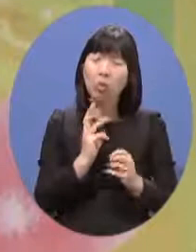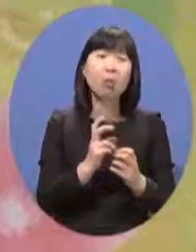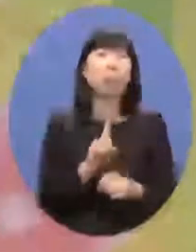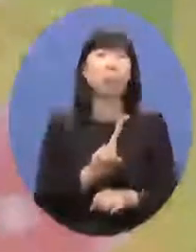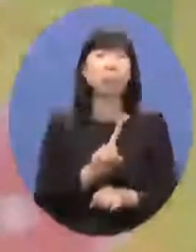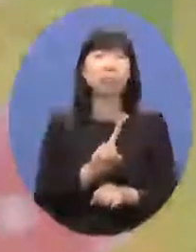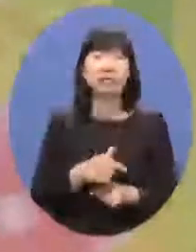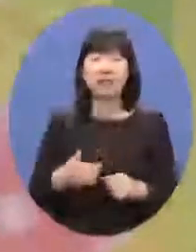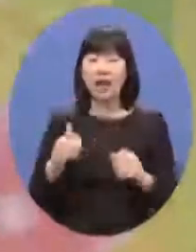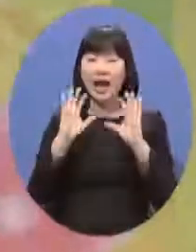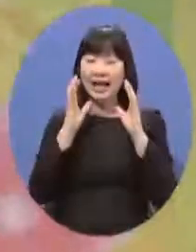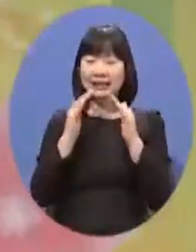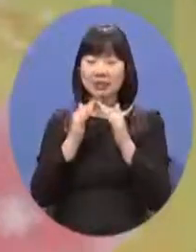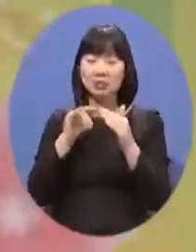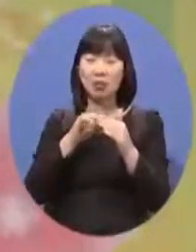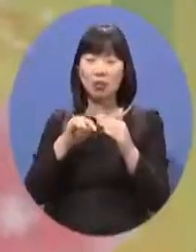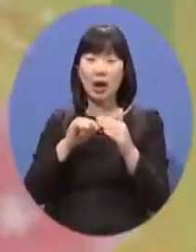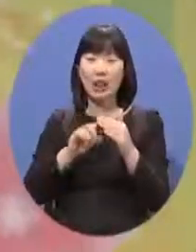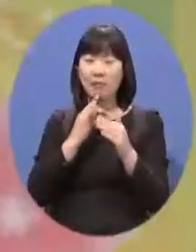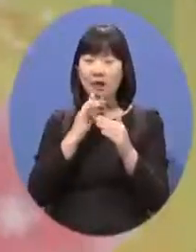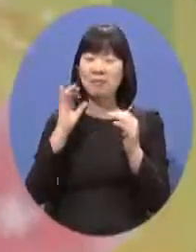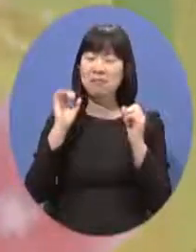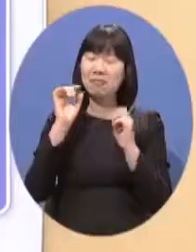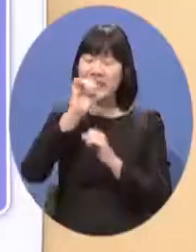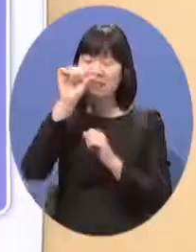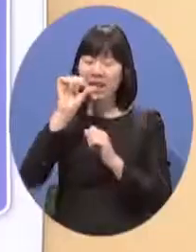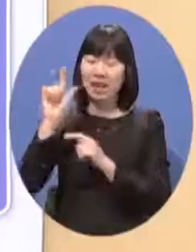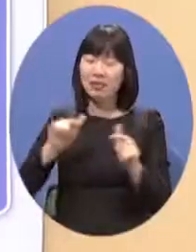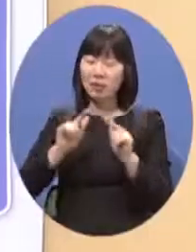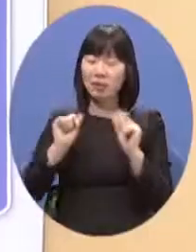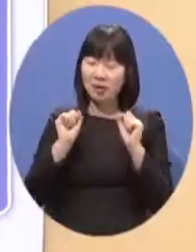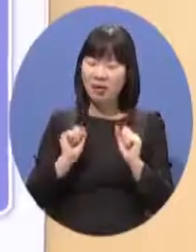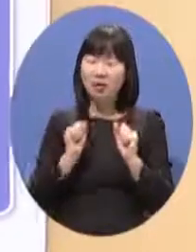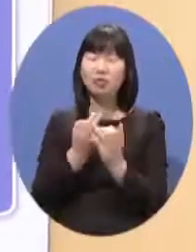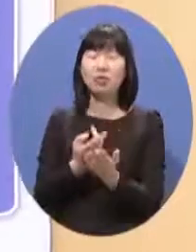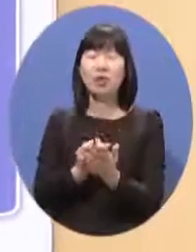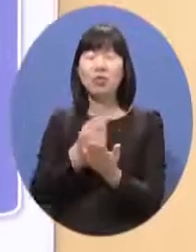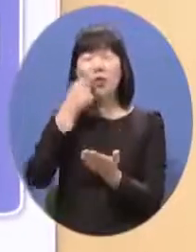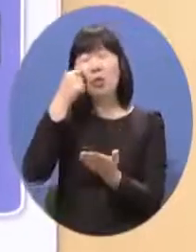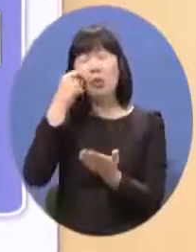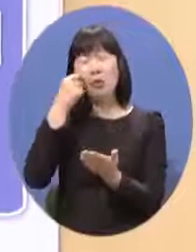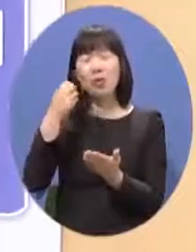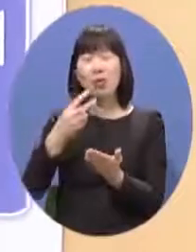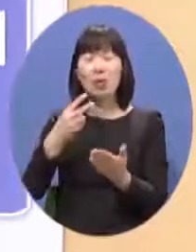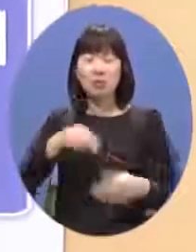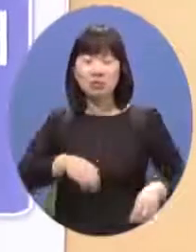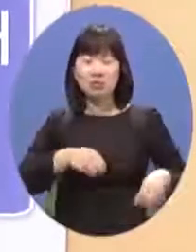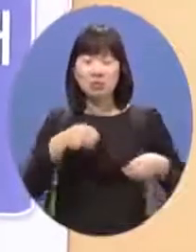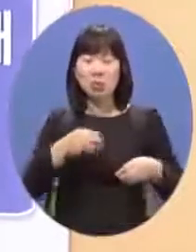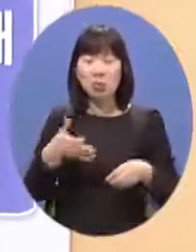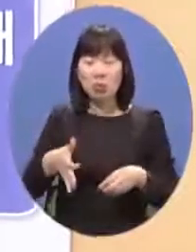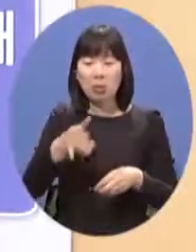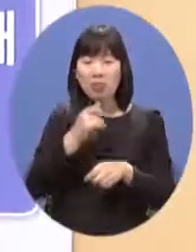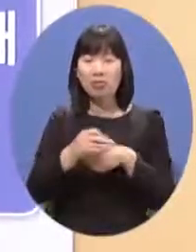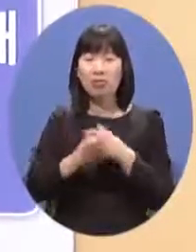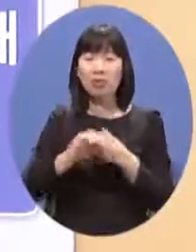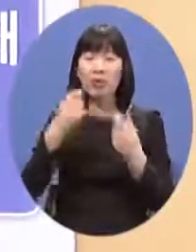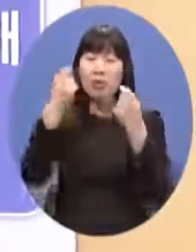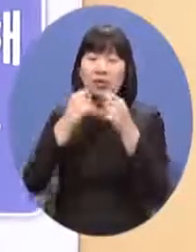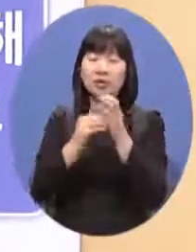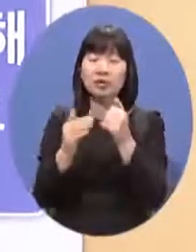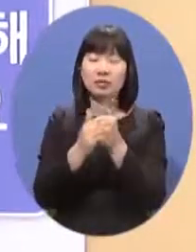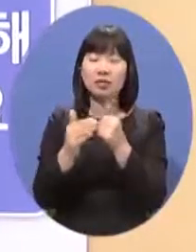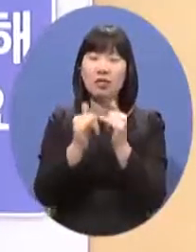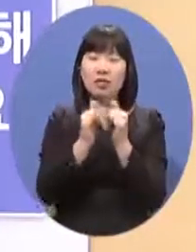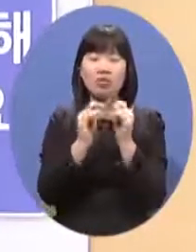있거든요. 아기들은 집에서 한 발자국도 안 나가고 네. 누워서 배고프면 울고 네. 기저귀 젖으면 울고 그래서 사회성, 뭐 사람을